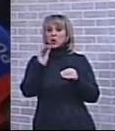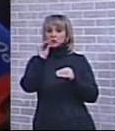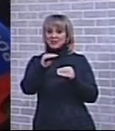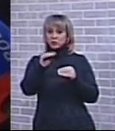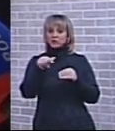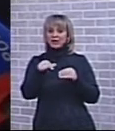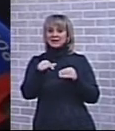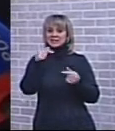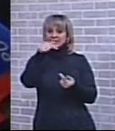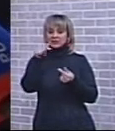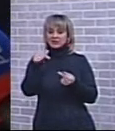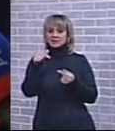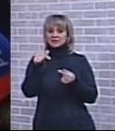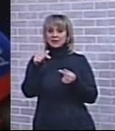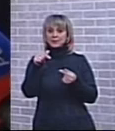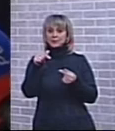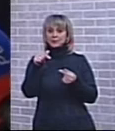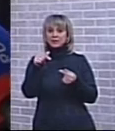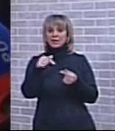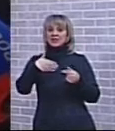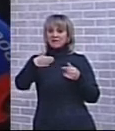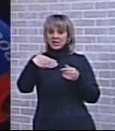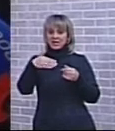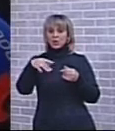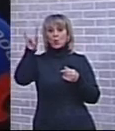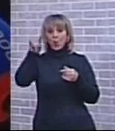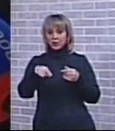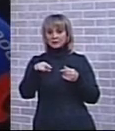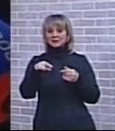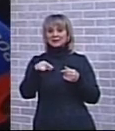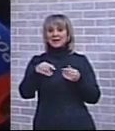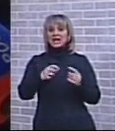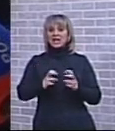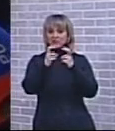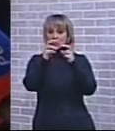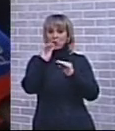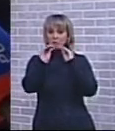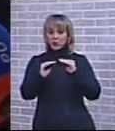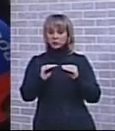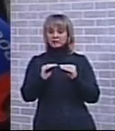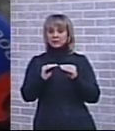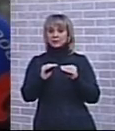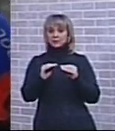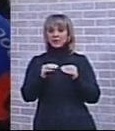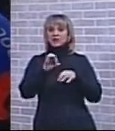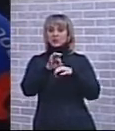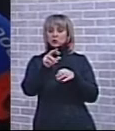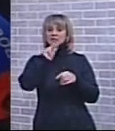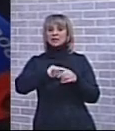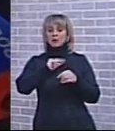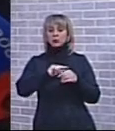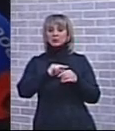установка, соответственно, дверей, окон, лифтового оборудования. ведется